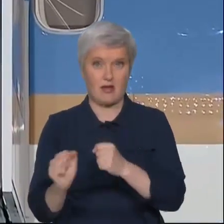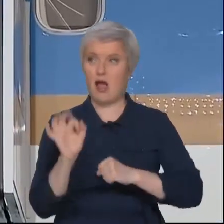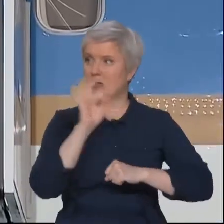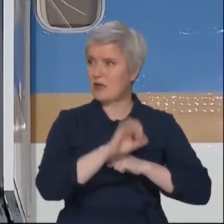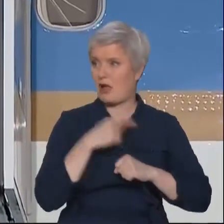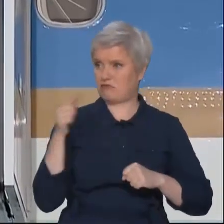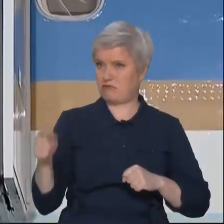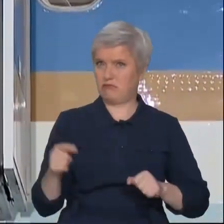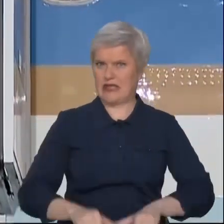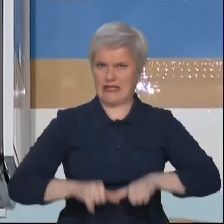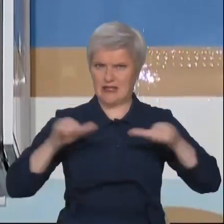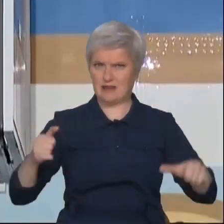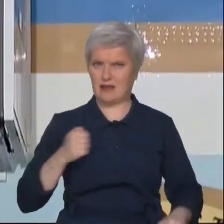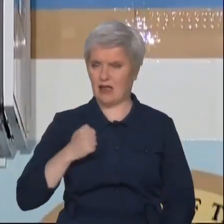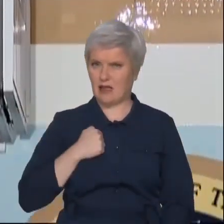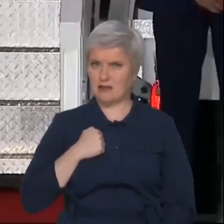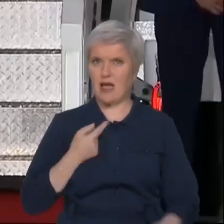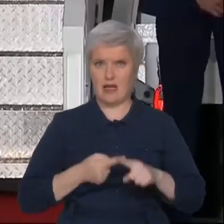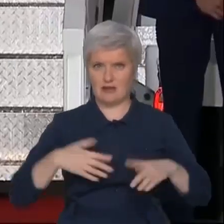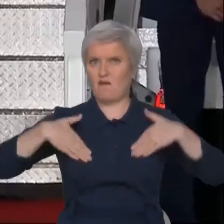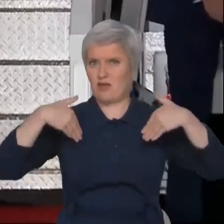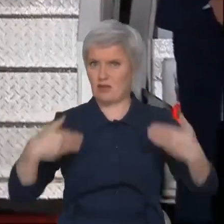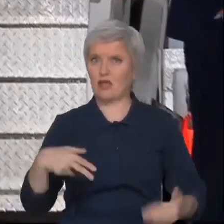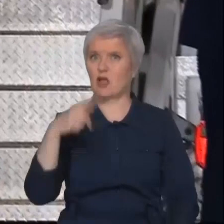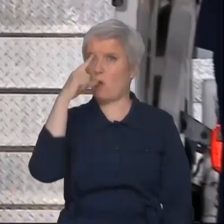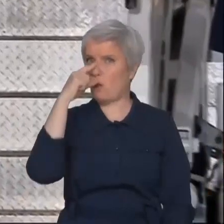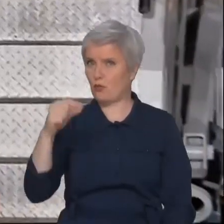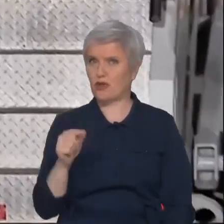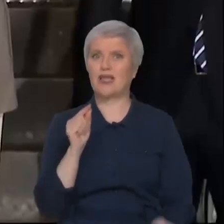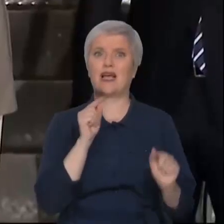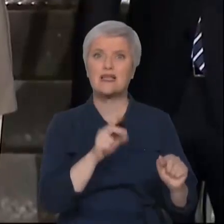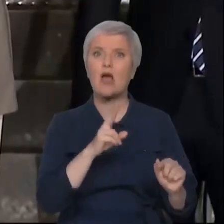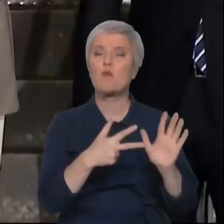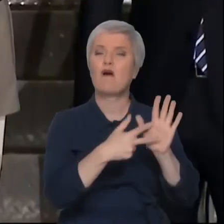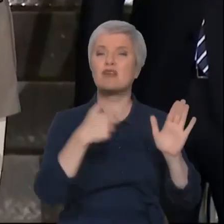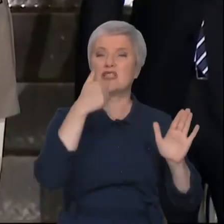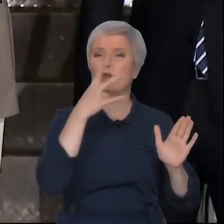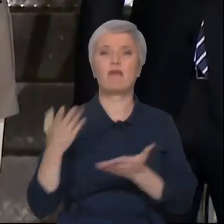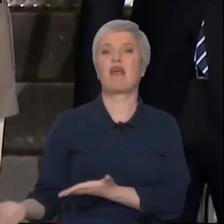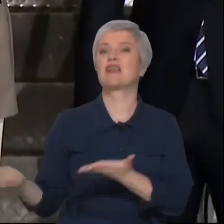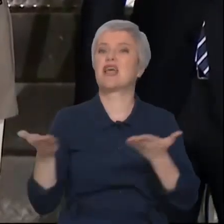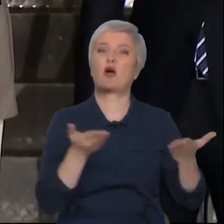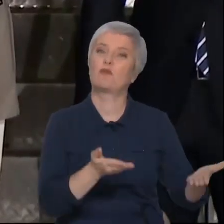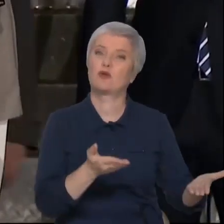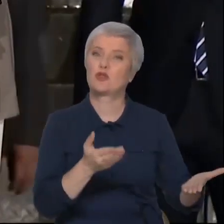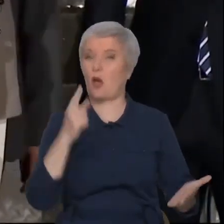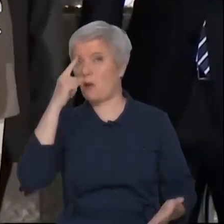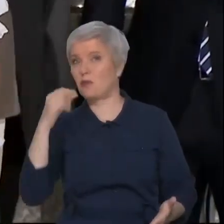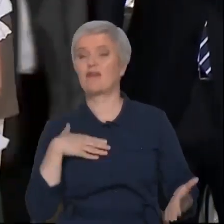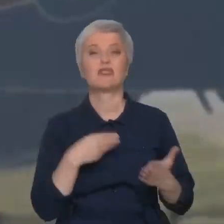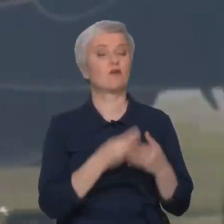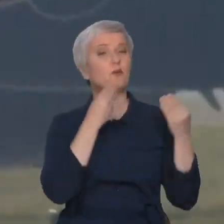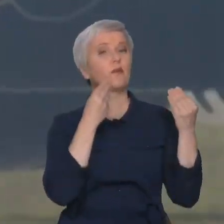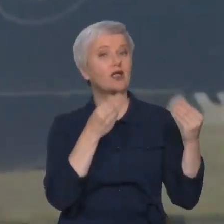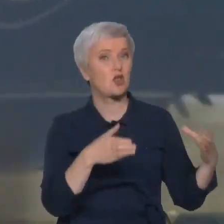свідому ескалацію. Таке собі вітання Путіна тим, хто упродовж 8 років більше не запрошує його до своєї престижної компанії. Формат